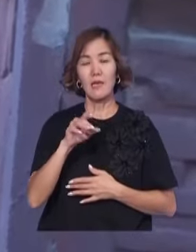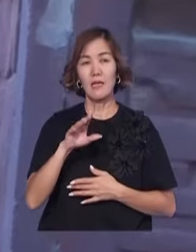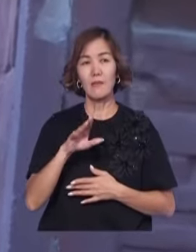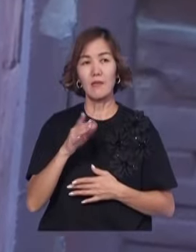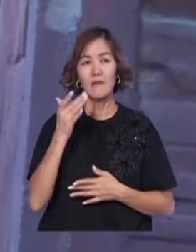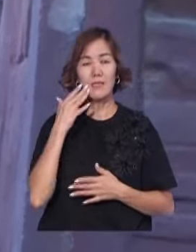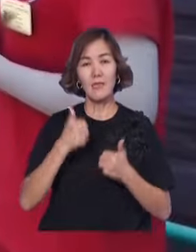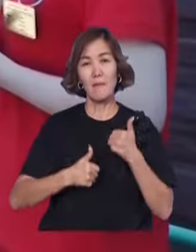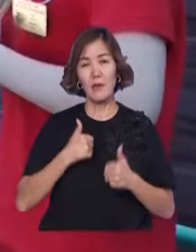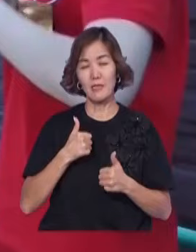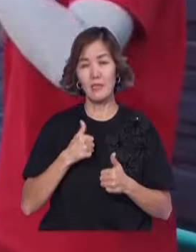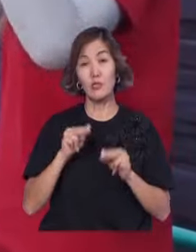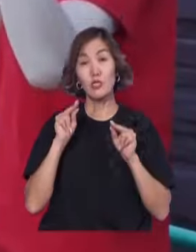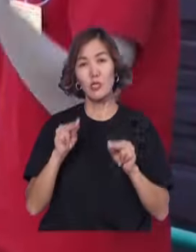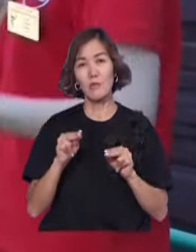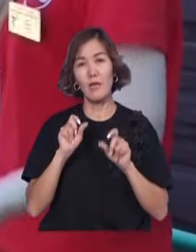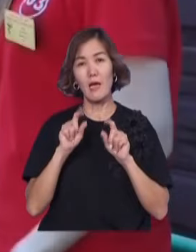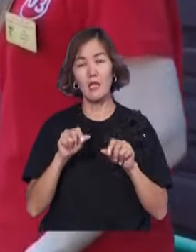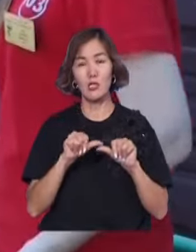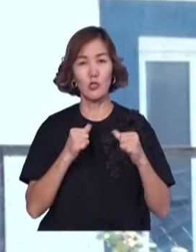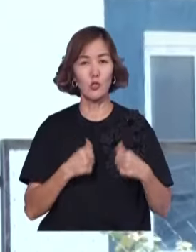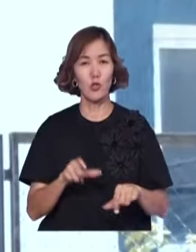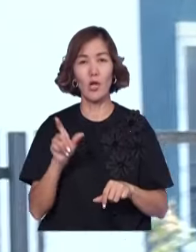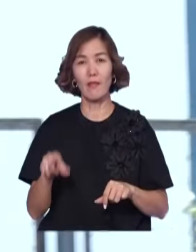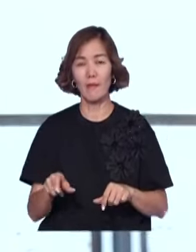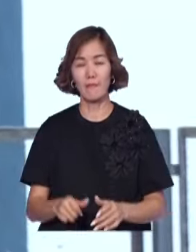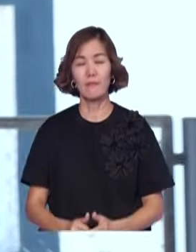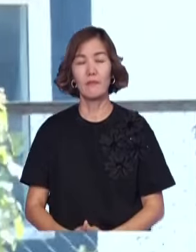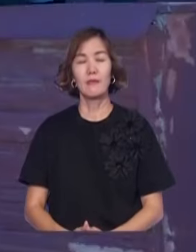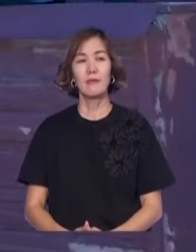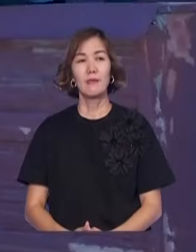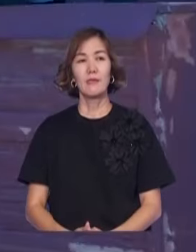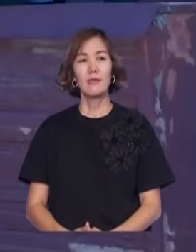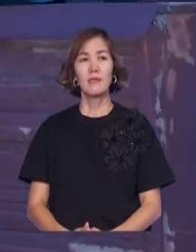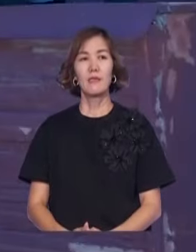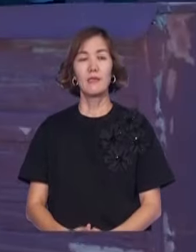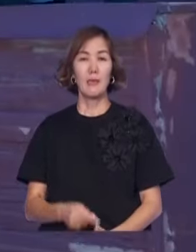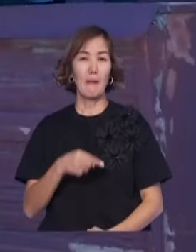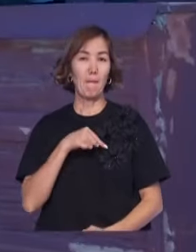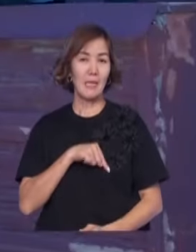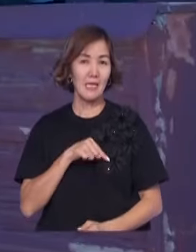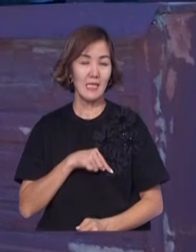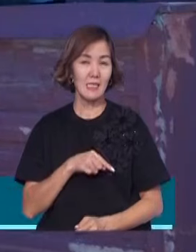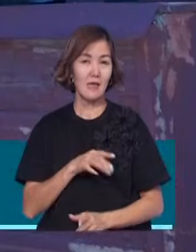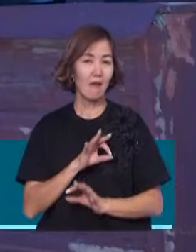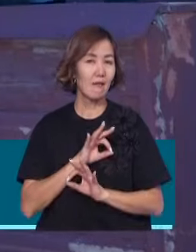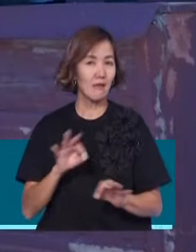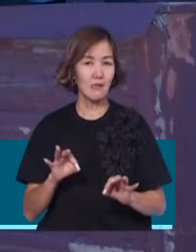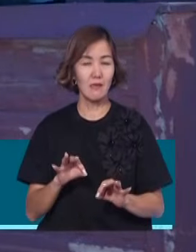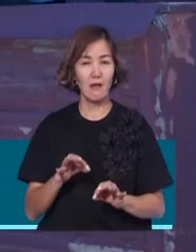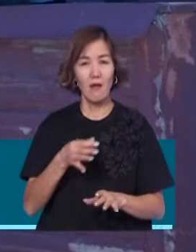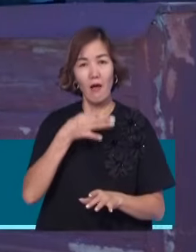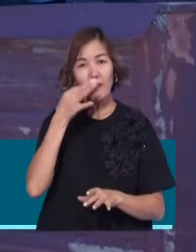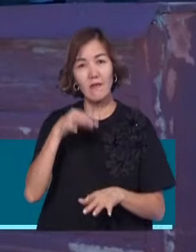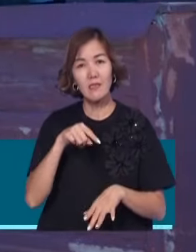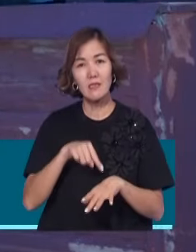мақтанамыз. Ол шынымен де алтын жүрек азамат, дейді ұжымындағылар. Мінезі керемет, жауапкершілігі жоғары,